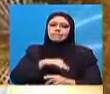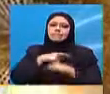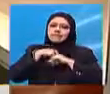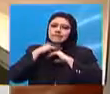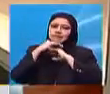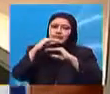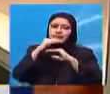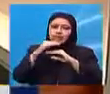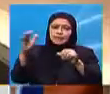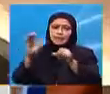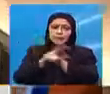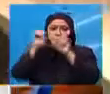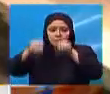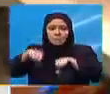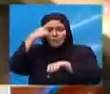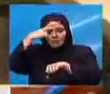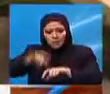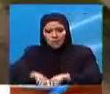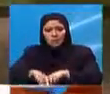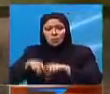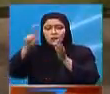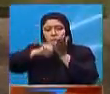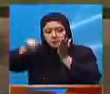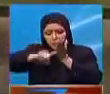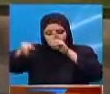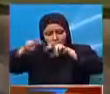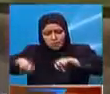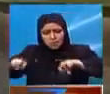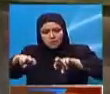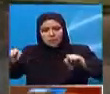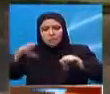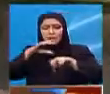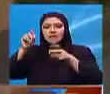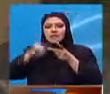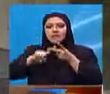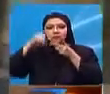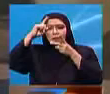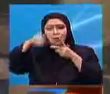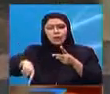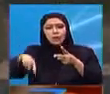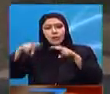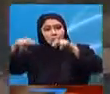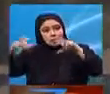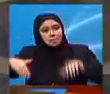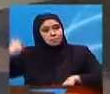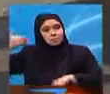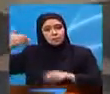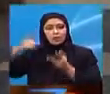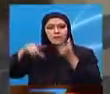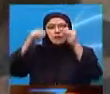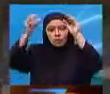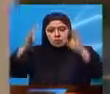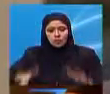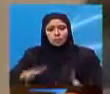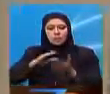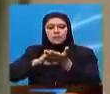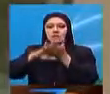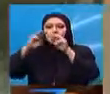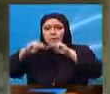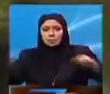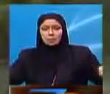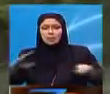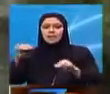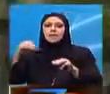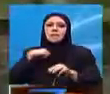sebagai pusat rujukan buat pengkaji sejarah guru pelajar dan ahli akademik rusiah Abdul Hamid untuk RTM